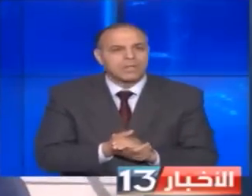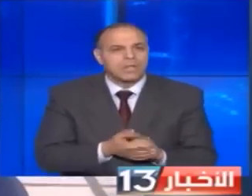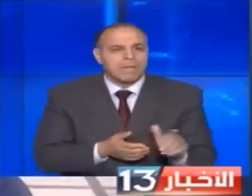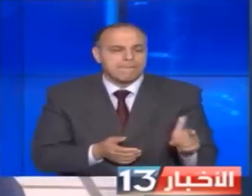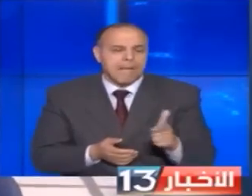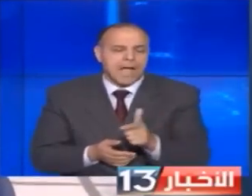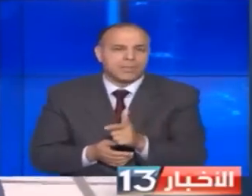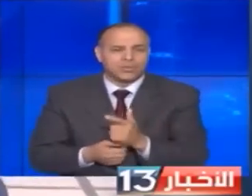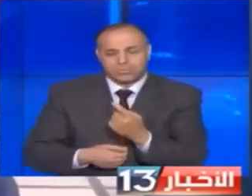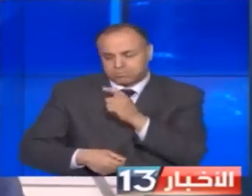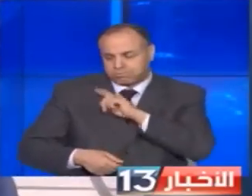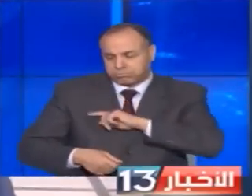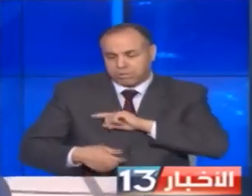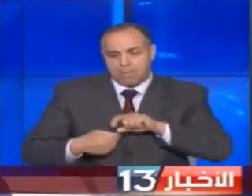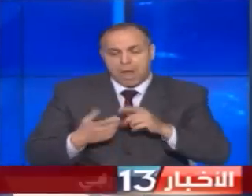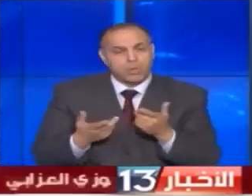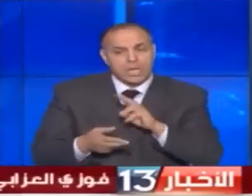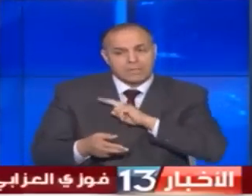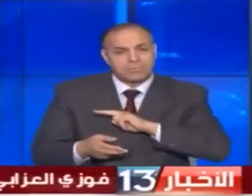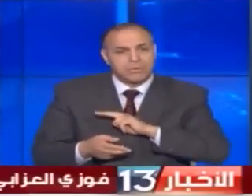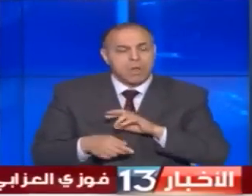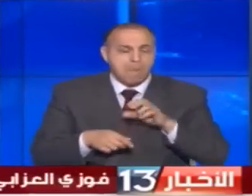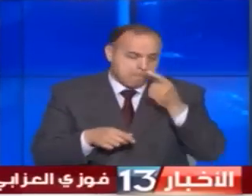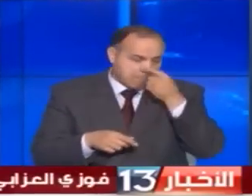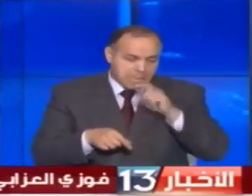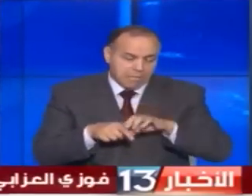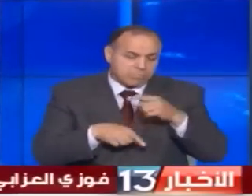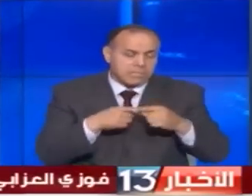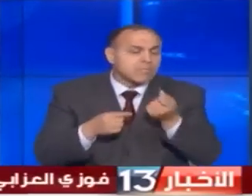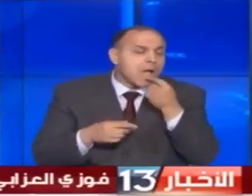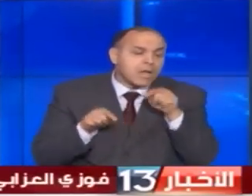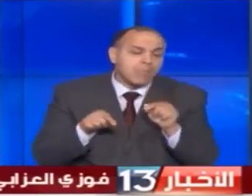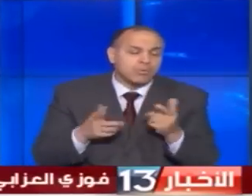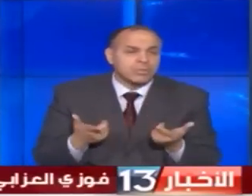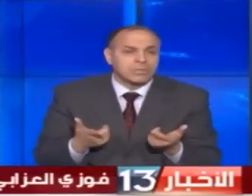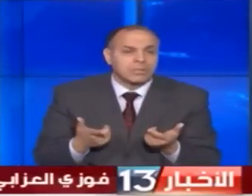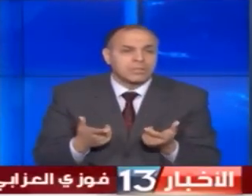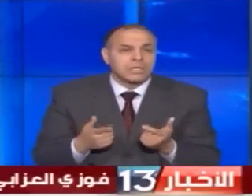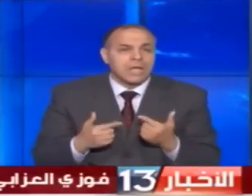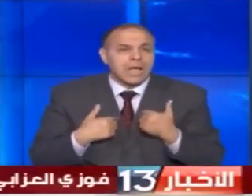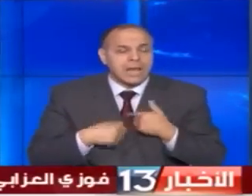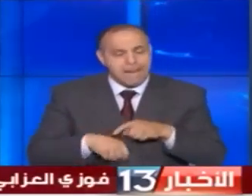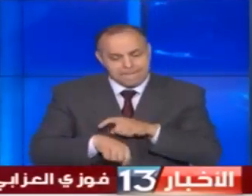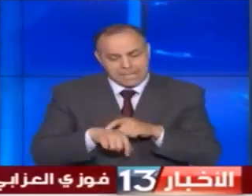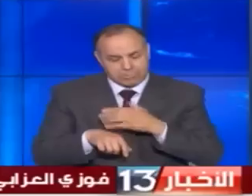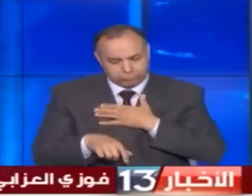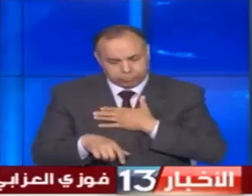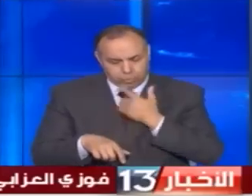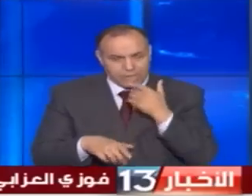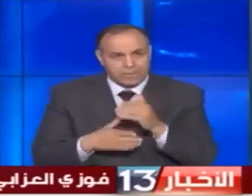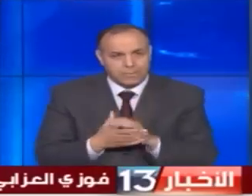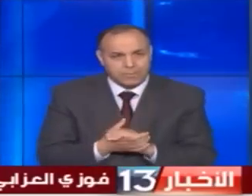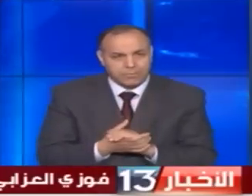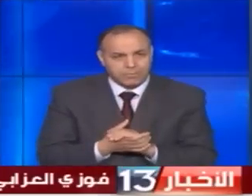تغطيه اجتماعيه واللي هو عنده امراض مزمنه ويعالج اه نحنا كبيره بلديه اه